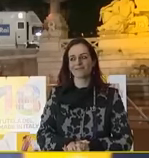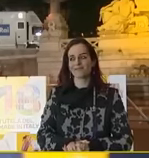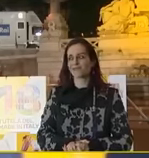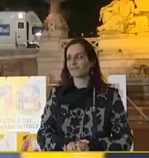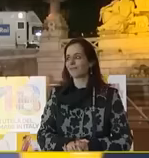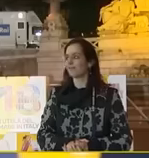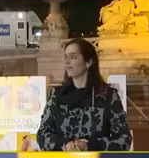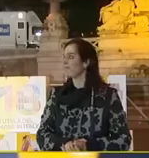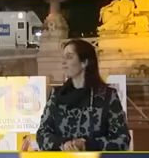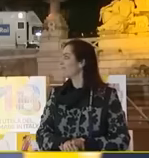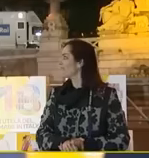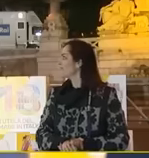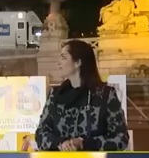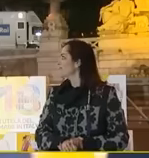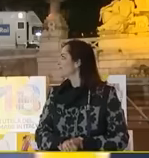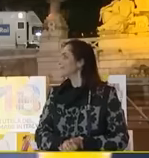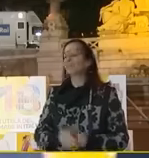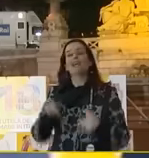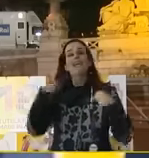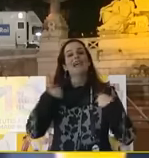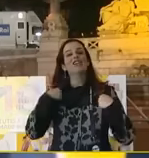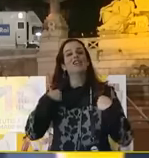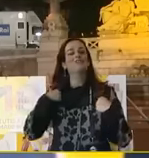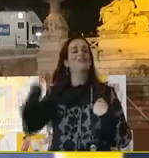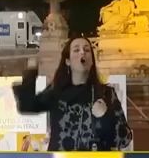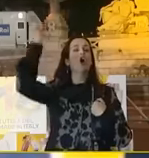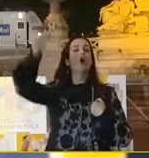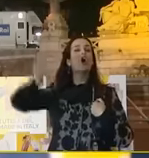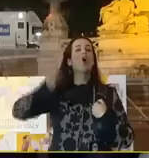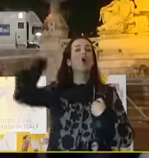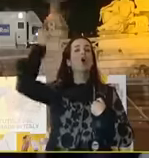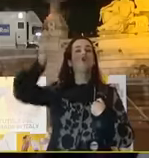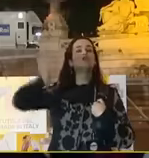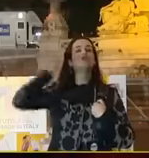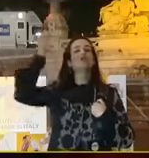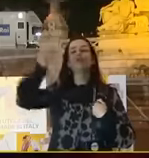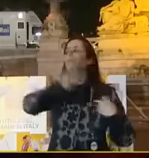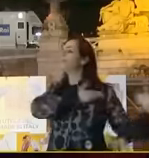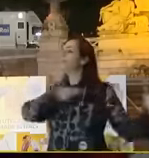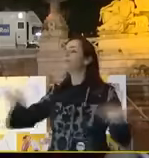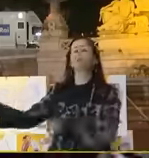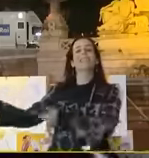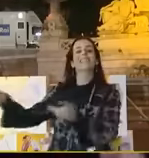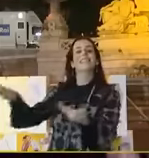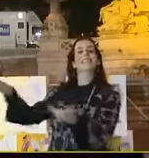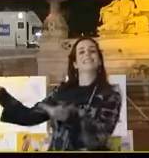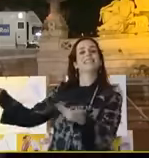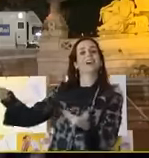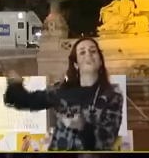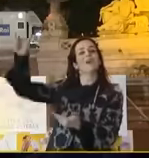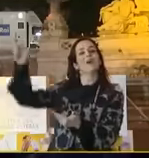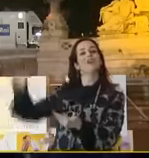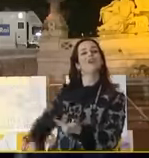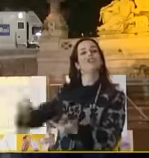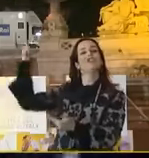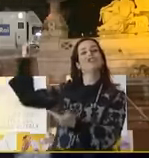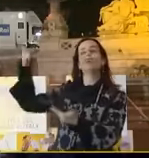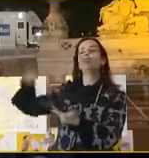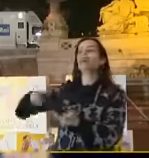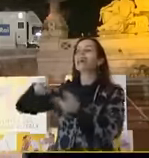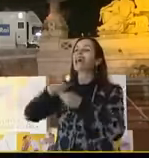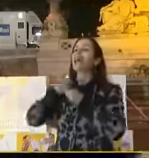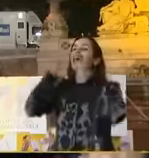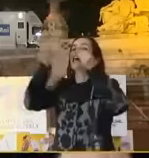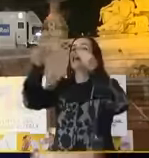Vai, Diba. E ho l'onore di presentarvi una persona che ha permesso tutto questo, che per